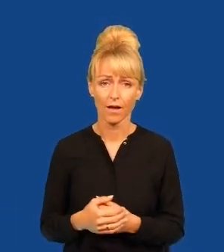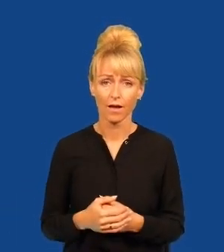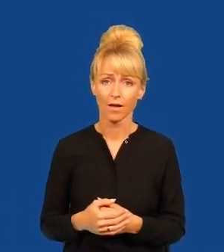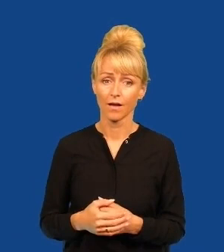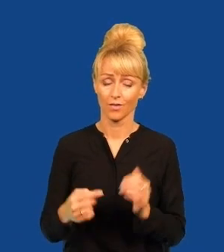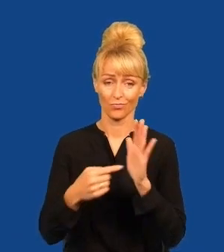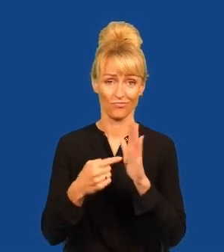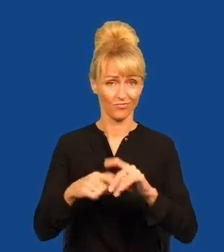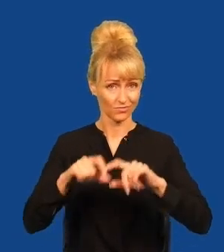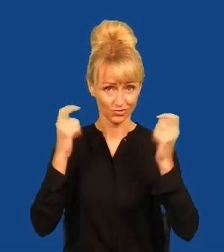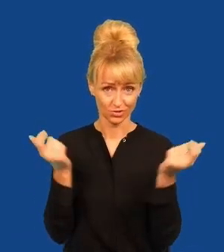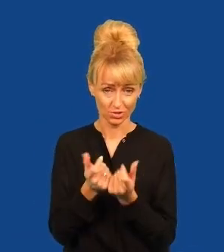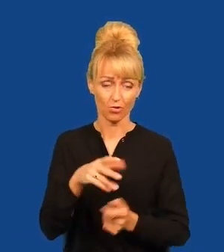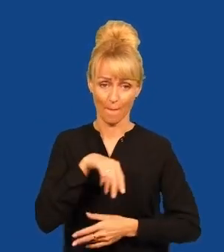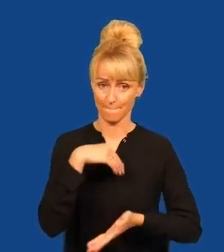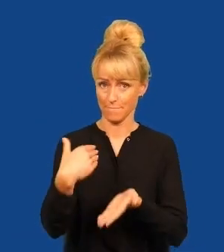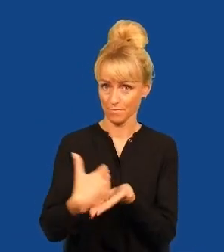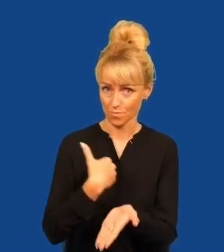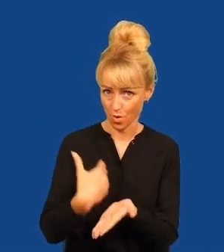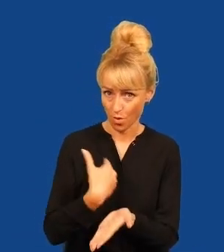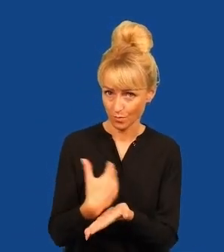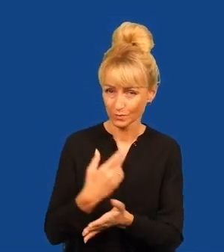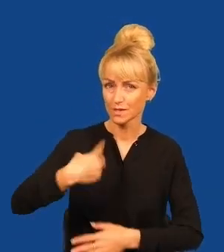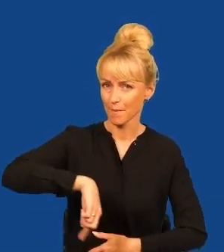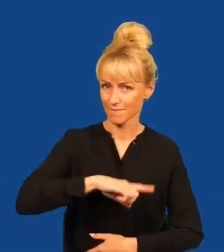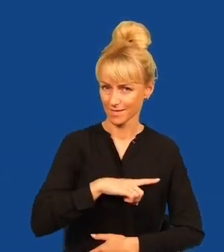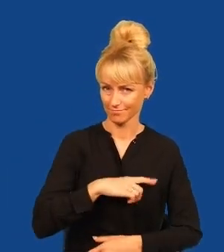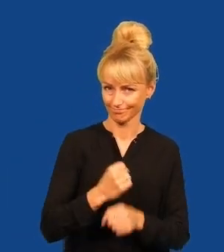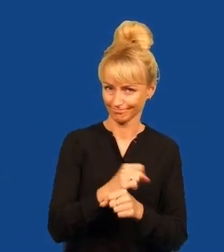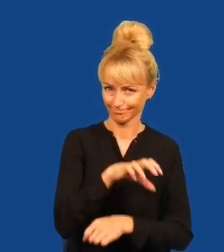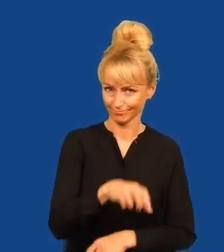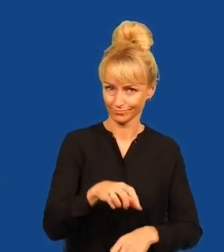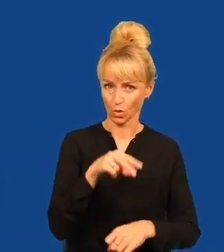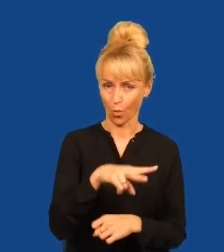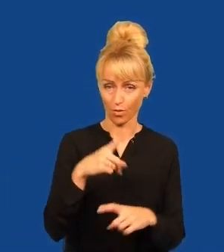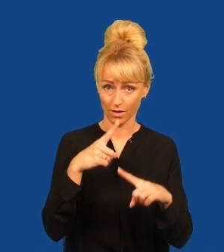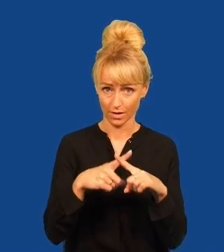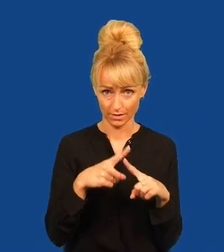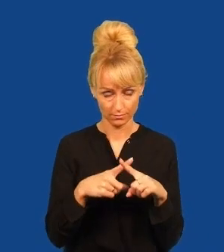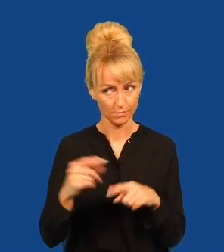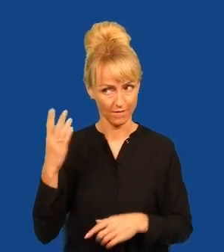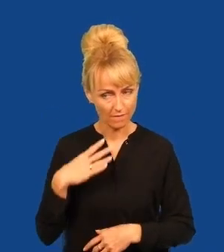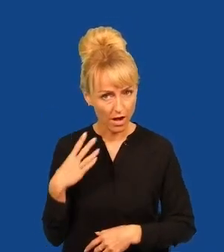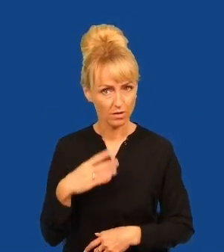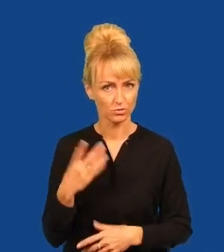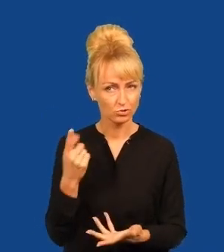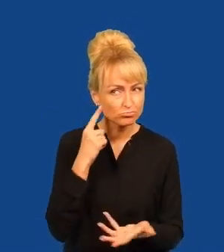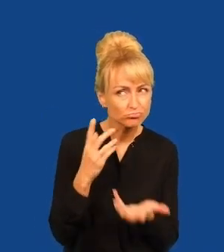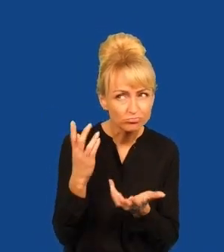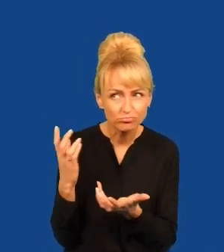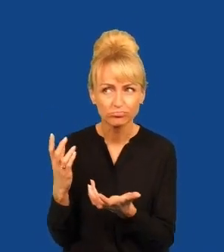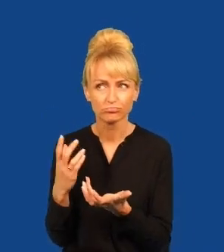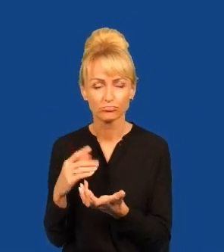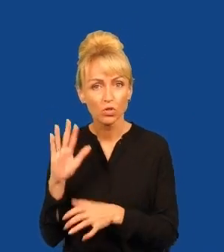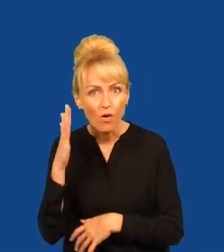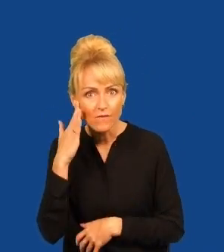nas, jako UX-owców, bardzo wielką wartością. Wspominaliście w pytaniach wcześniej, w jaki sposób my